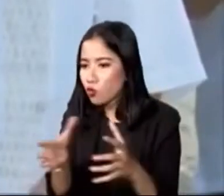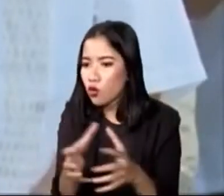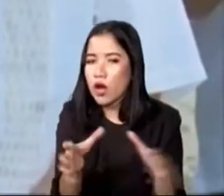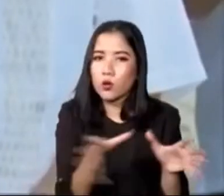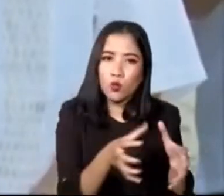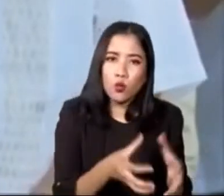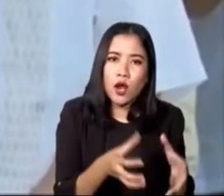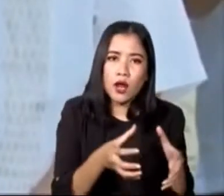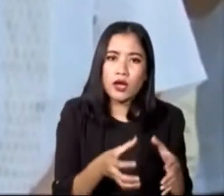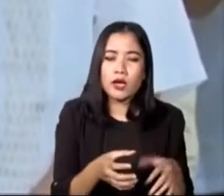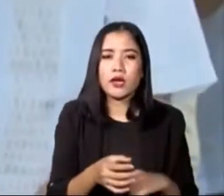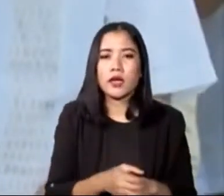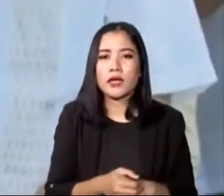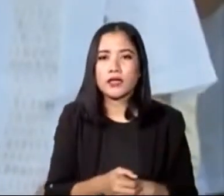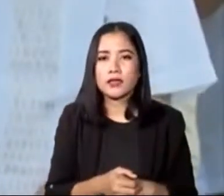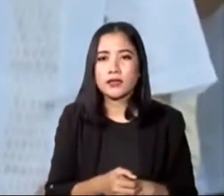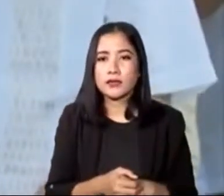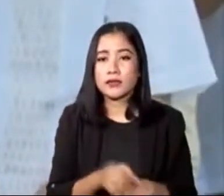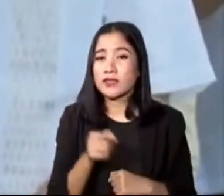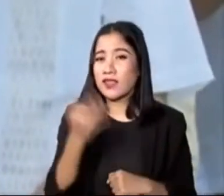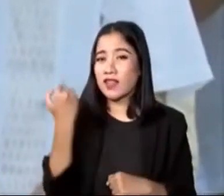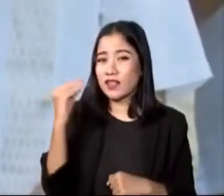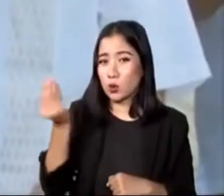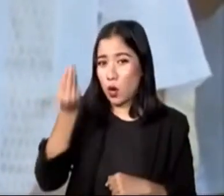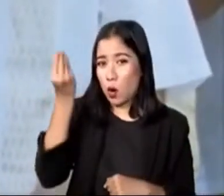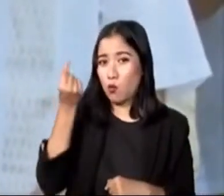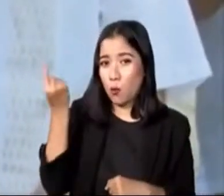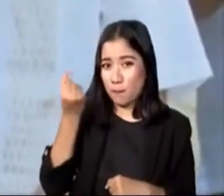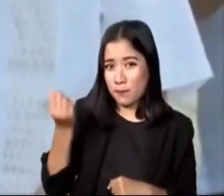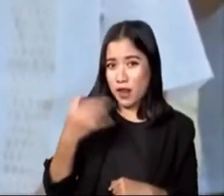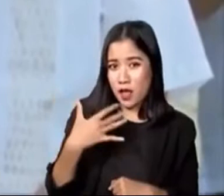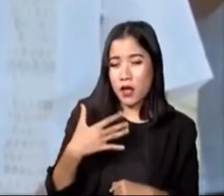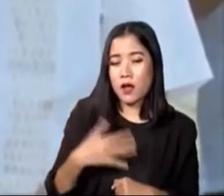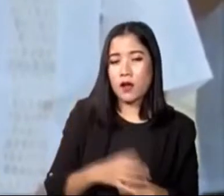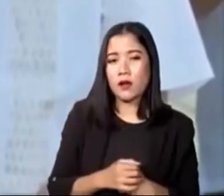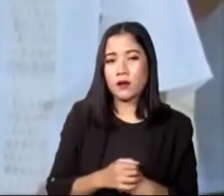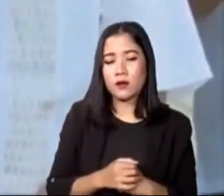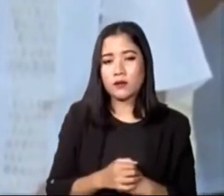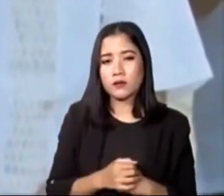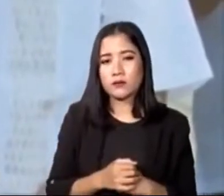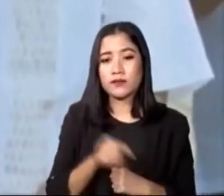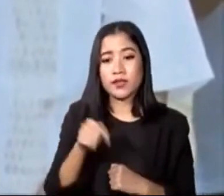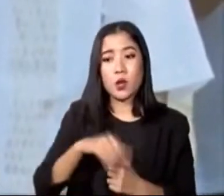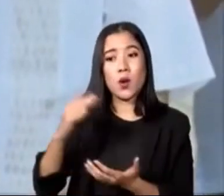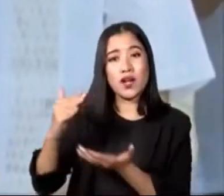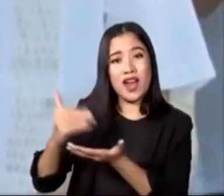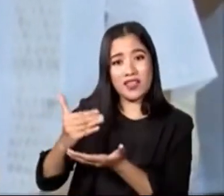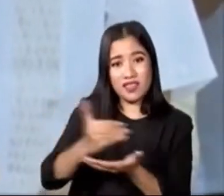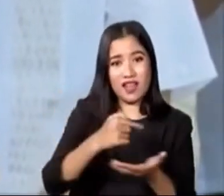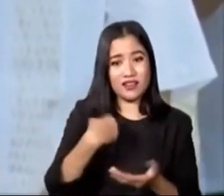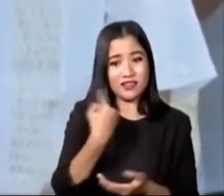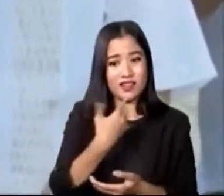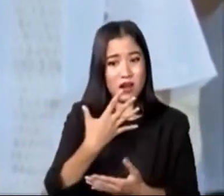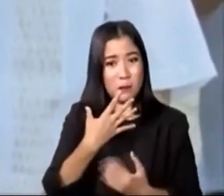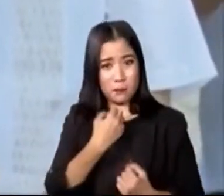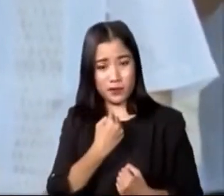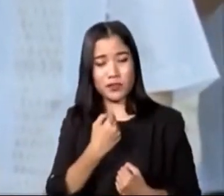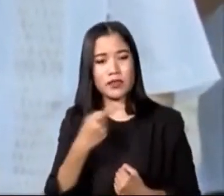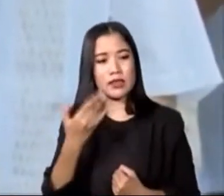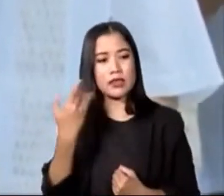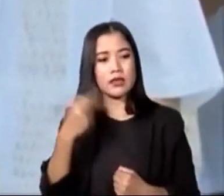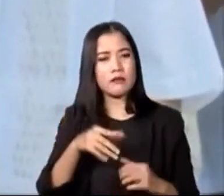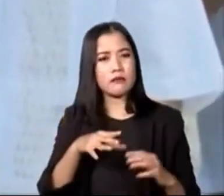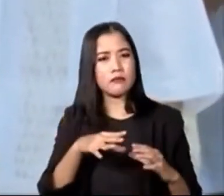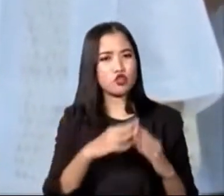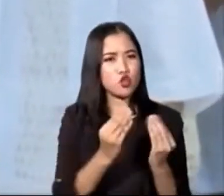Ini yang kemudian seperti yang disampaikan Ketua Umum tadi, secara data yang kami dapatkan, fluktuasi yang terjadi